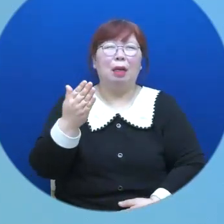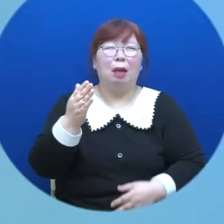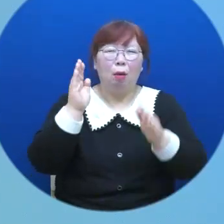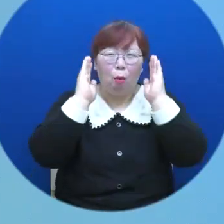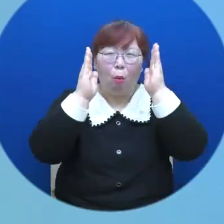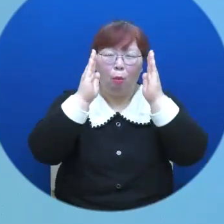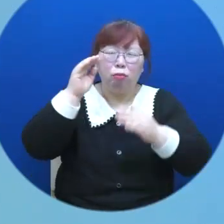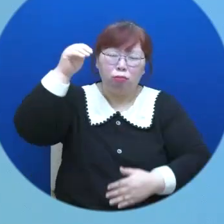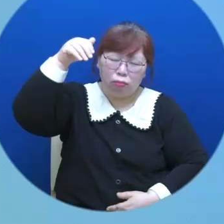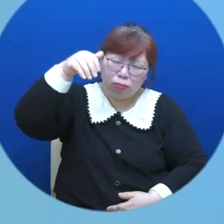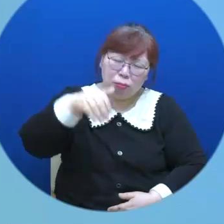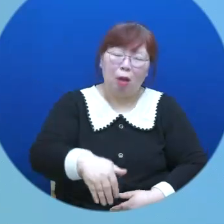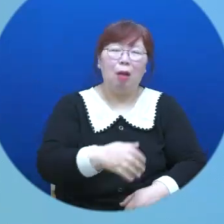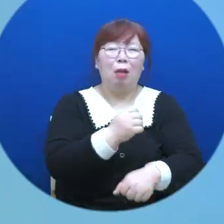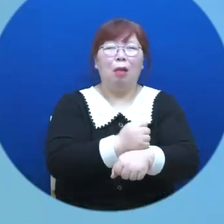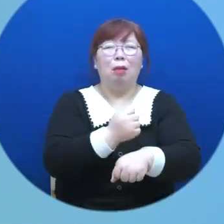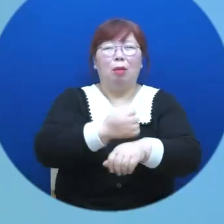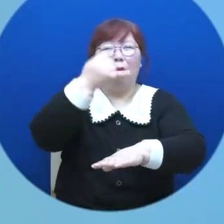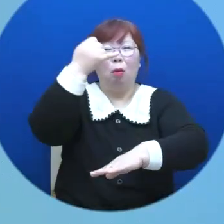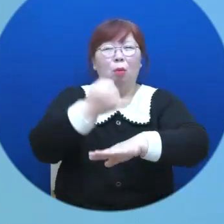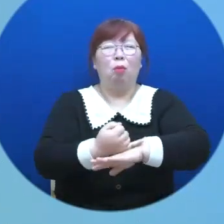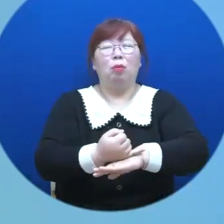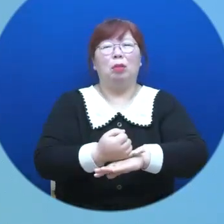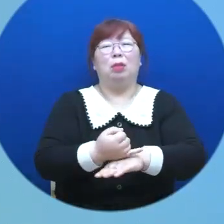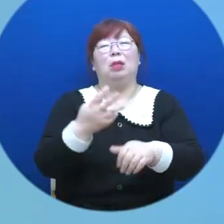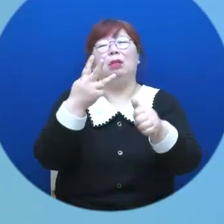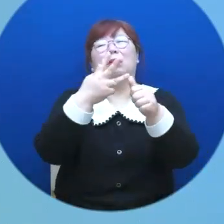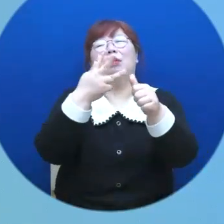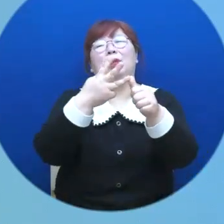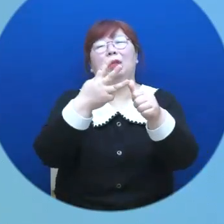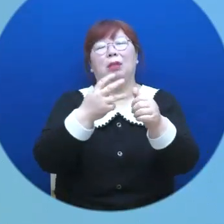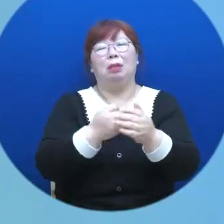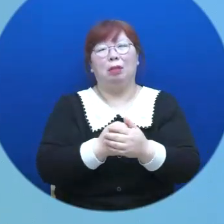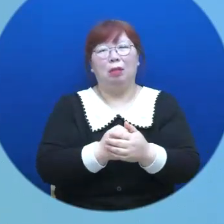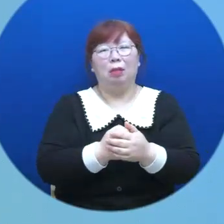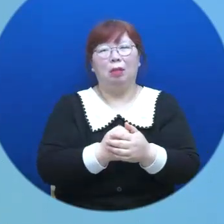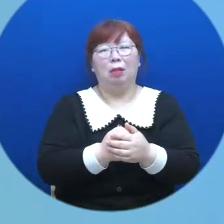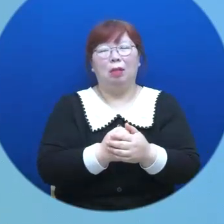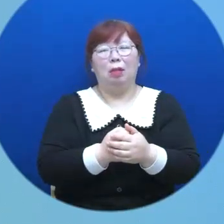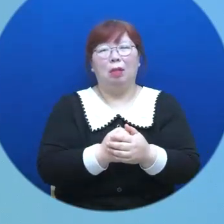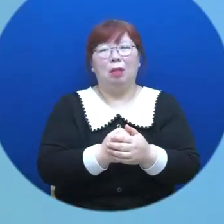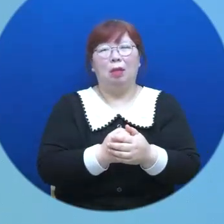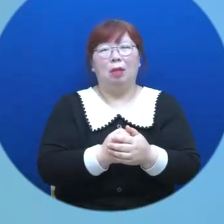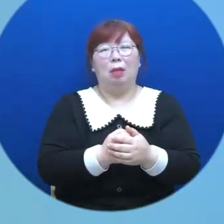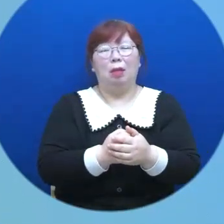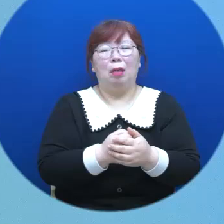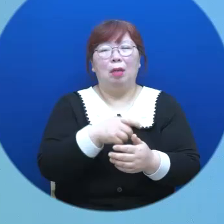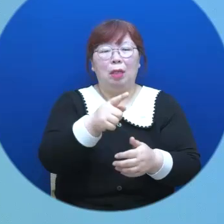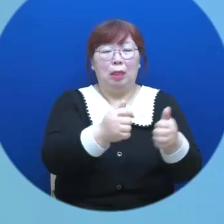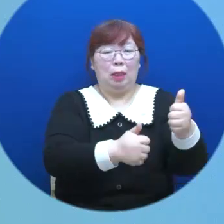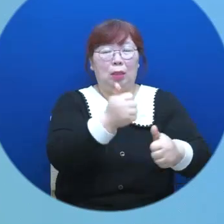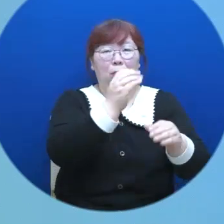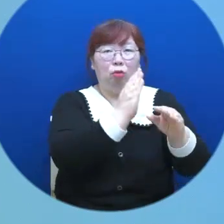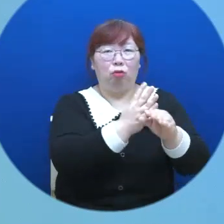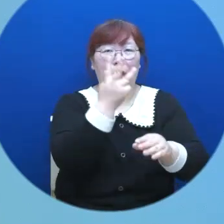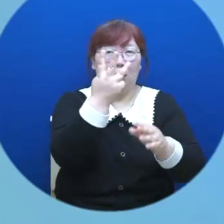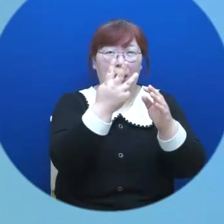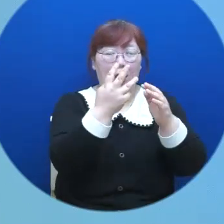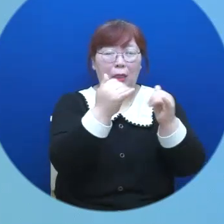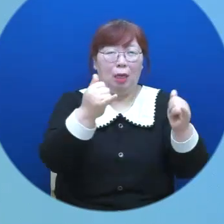추락하여 꼴찌에서 3등. 연합고사 3명 떨어지는데 자기가 들어간